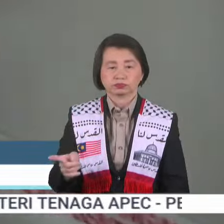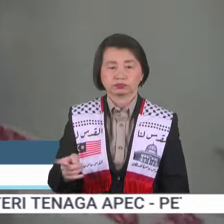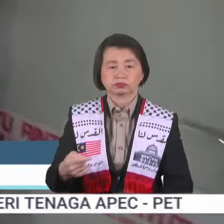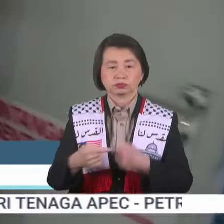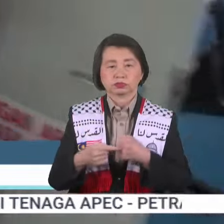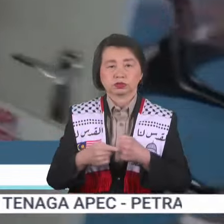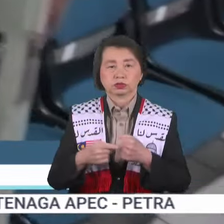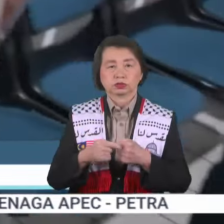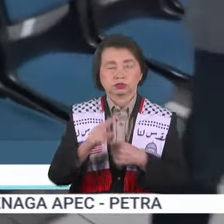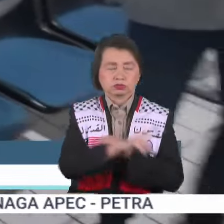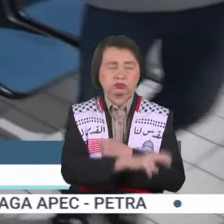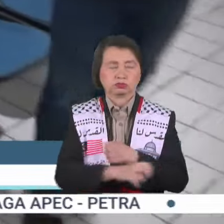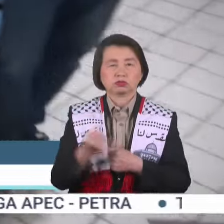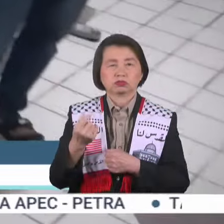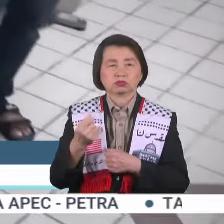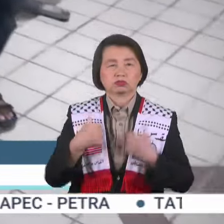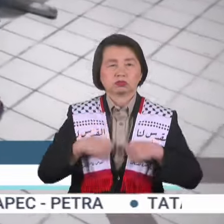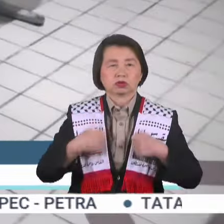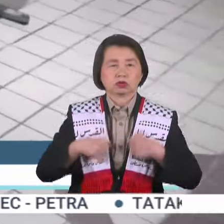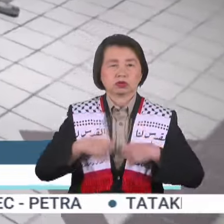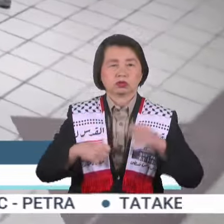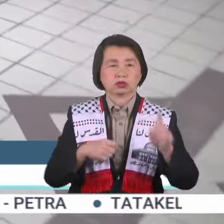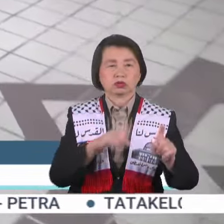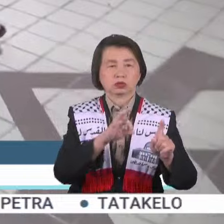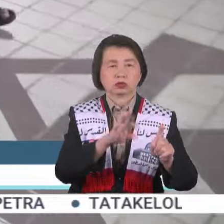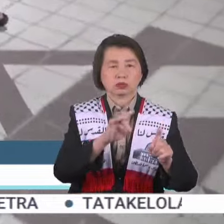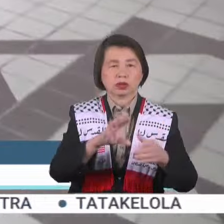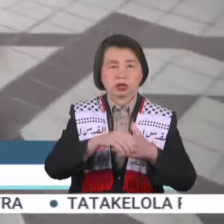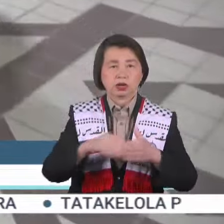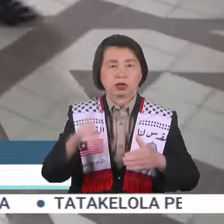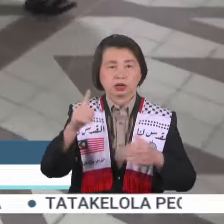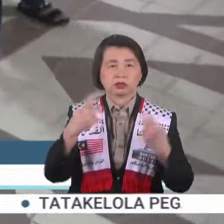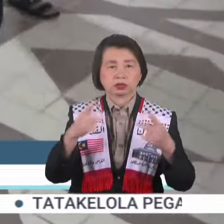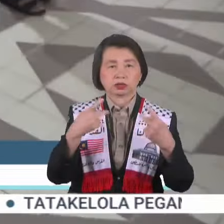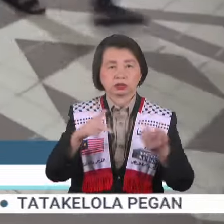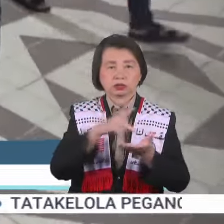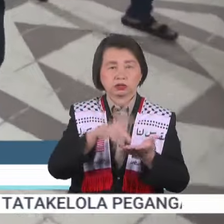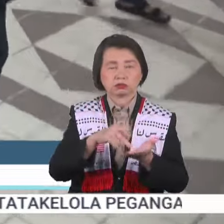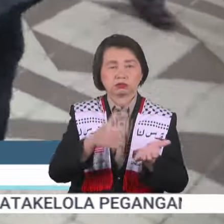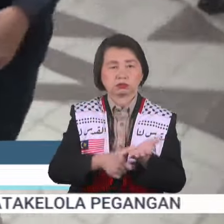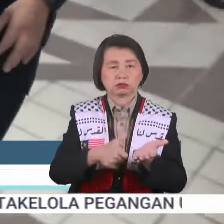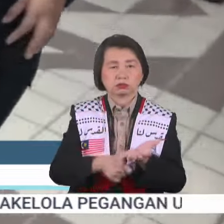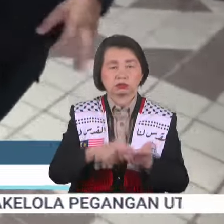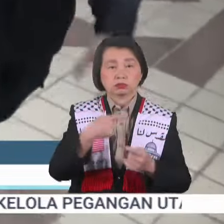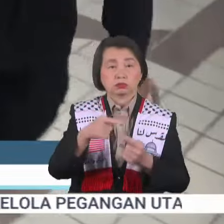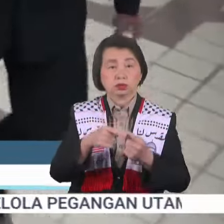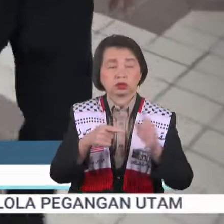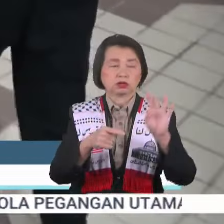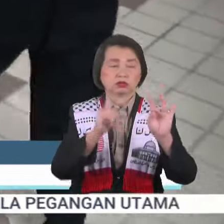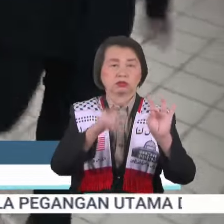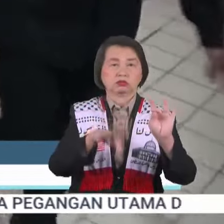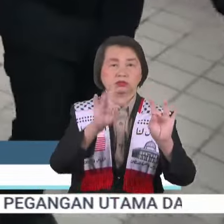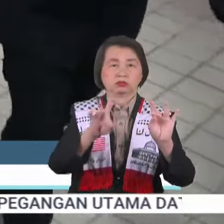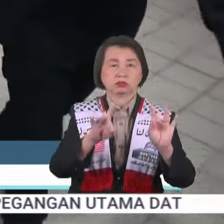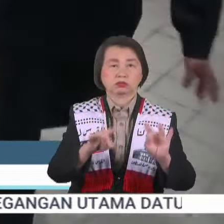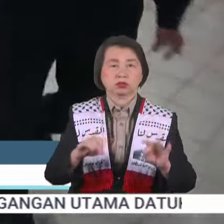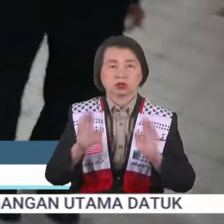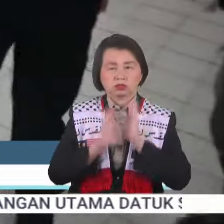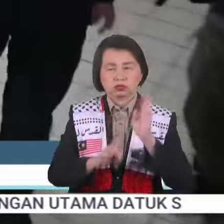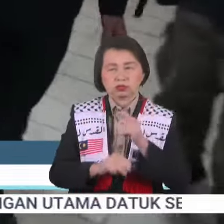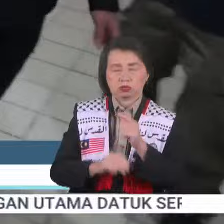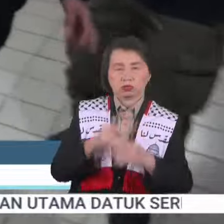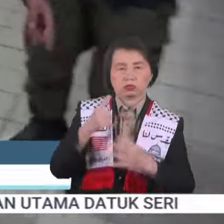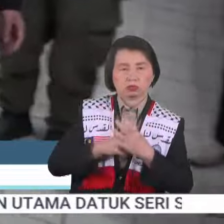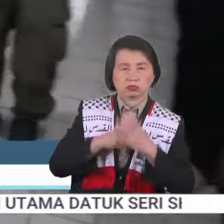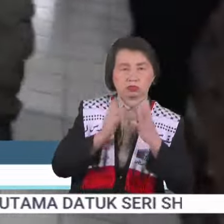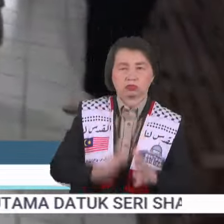Tertuduh didakwa mencuri pakaian bernilai RM198 di sebuah kedai di pusat membeli belah 8 Ogos lalu. Perbuatan disedari